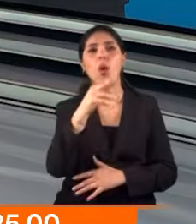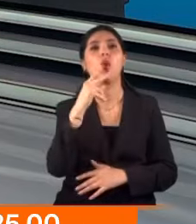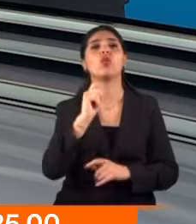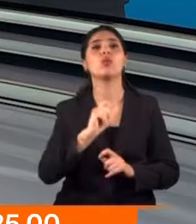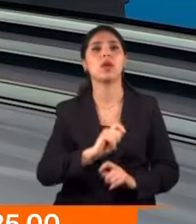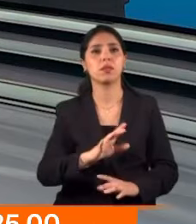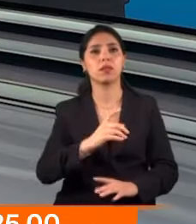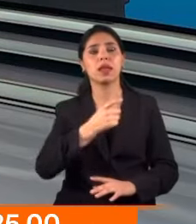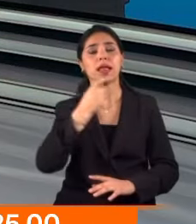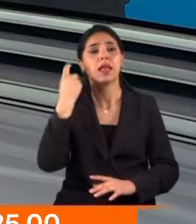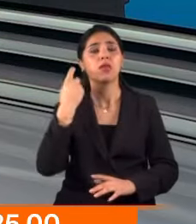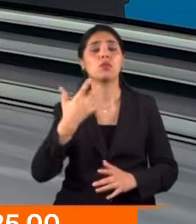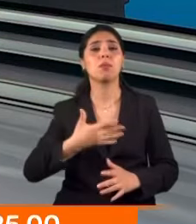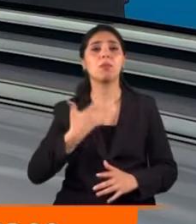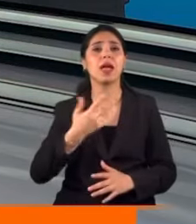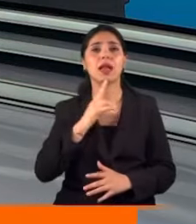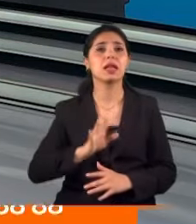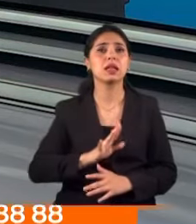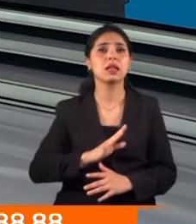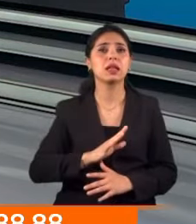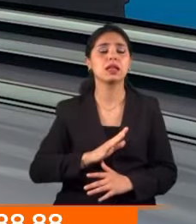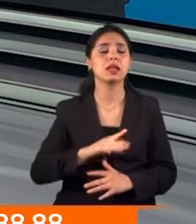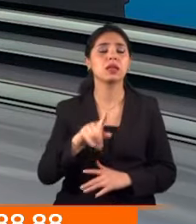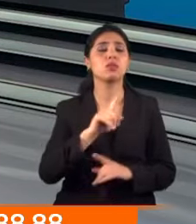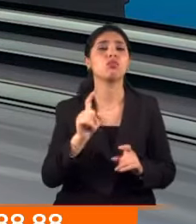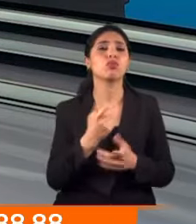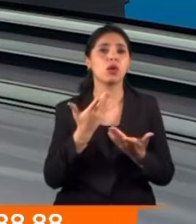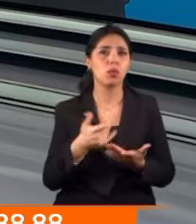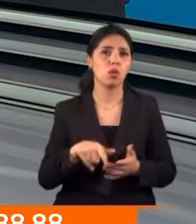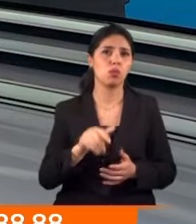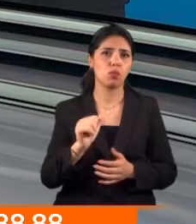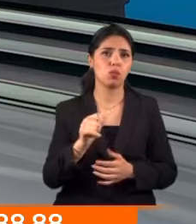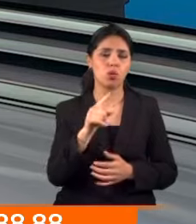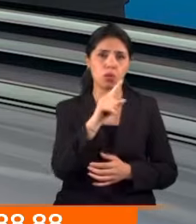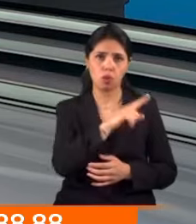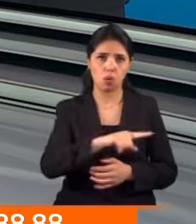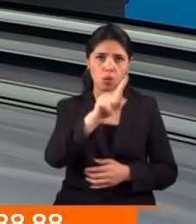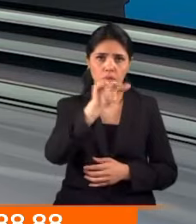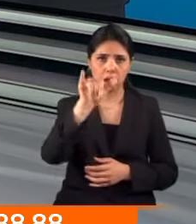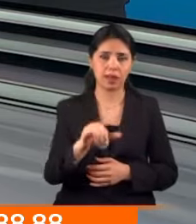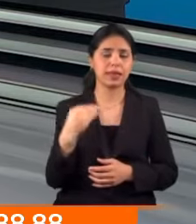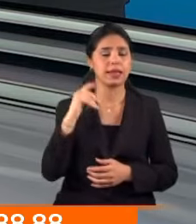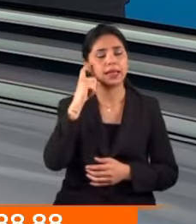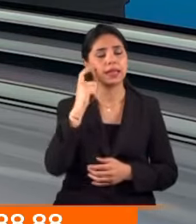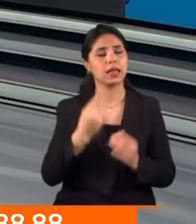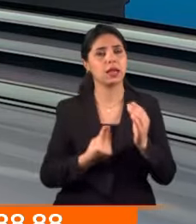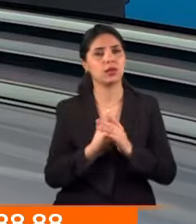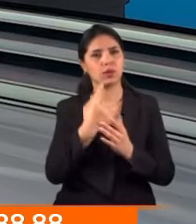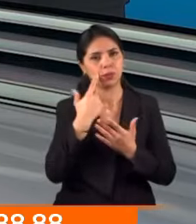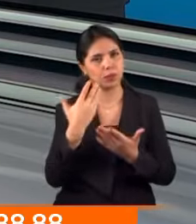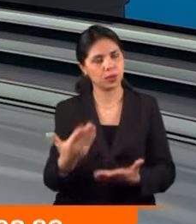konuşmadıkça geçmişlerini arayan kızların belirsizliği de devam ediyor. Bugün onlar hakkında yeni iddialar da gündeme